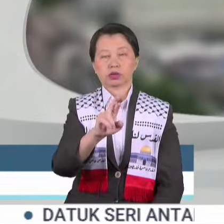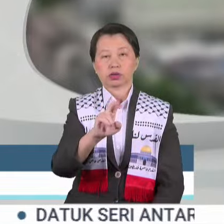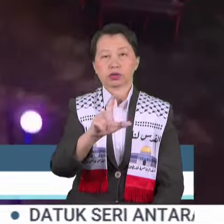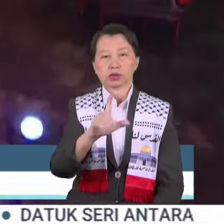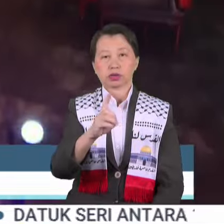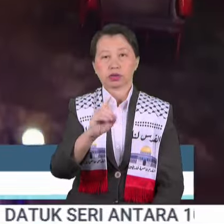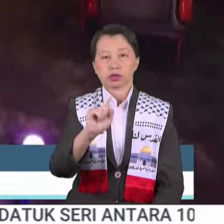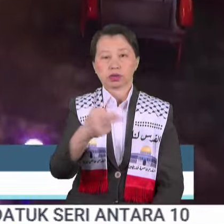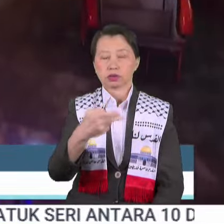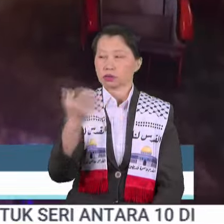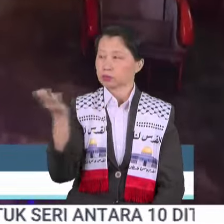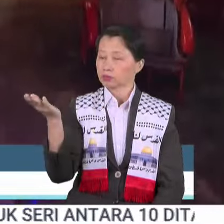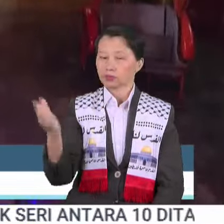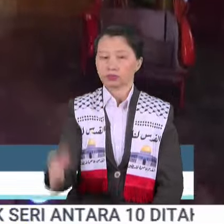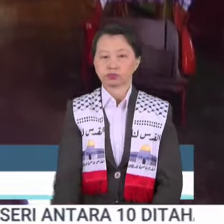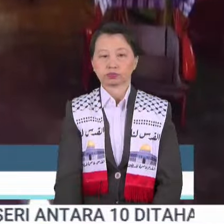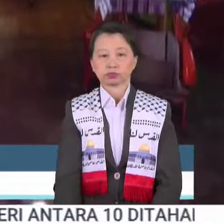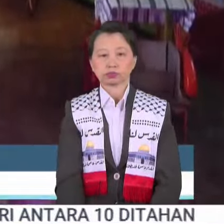Anwar.